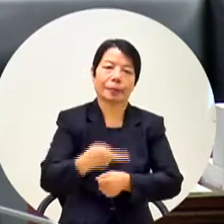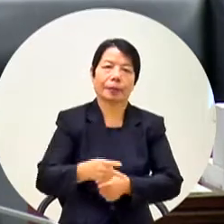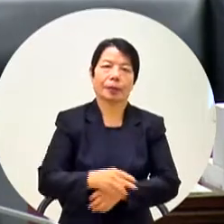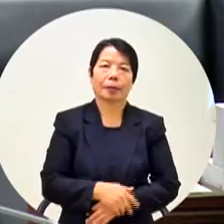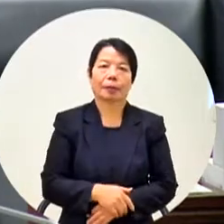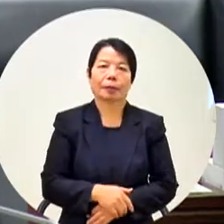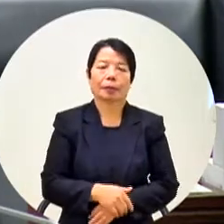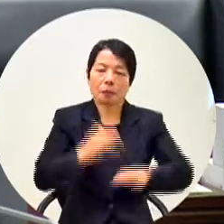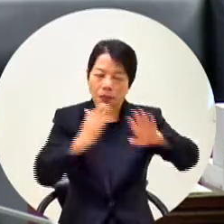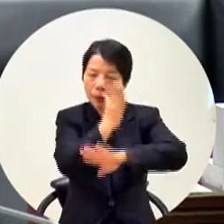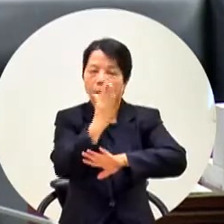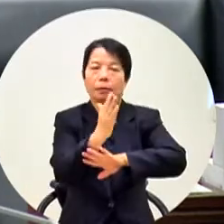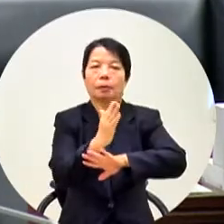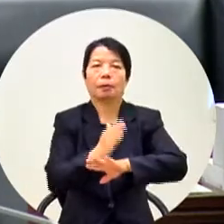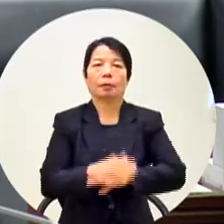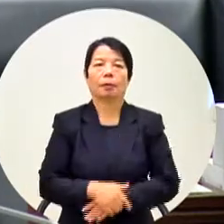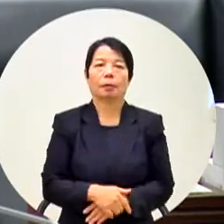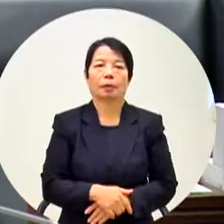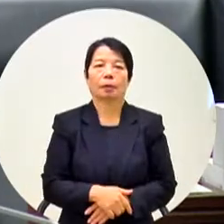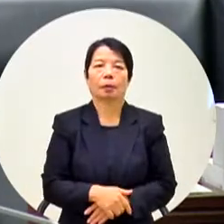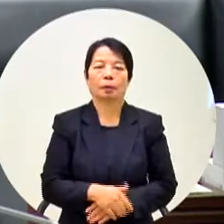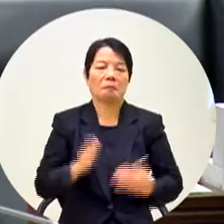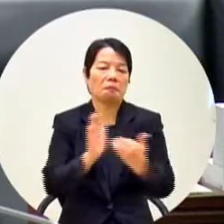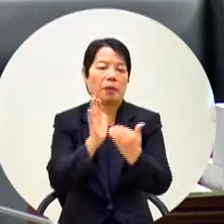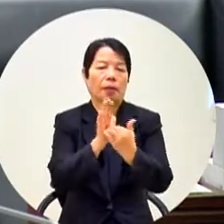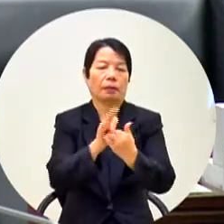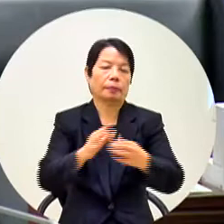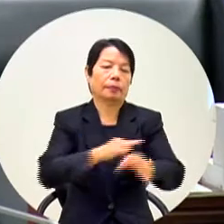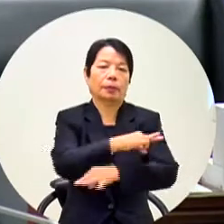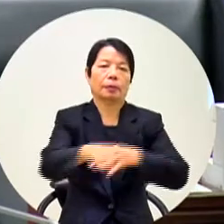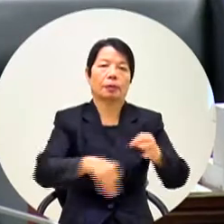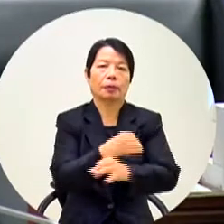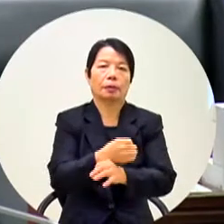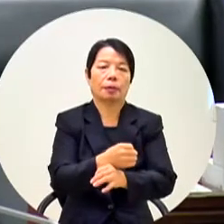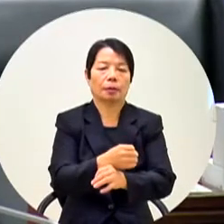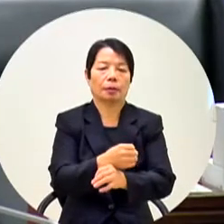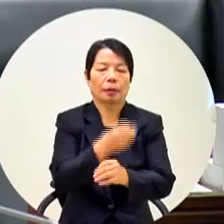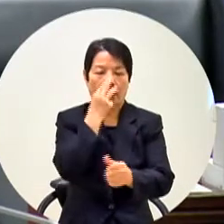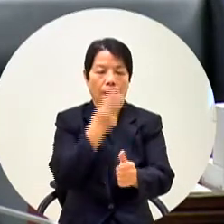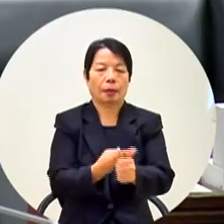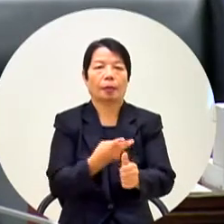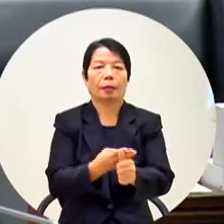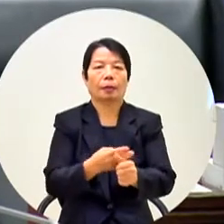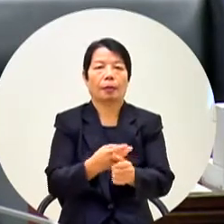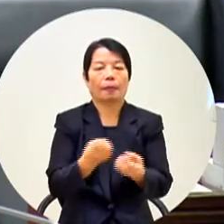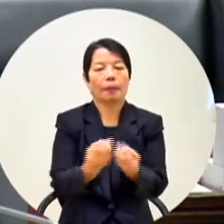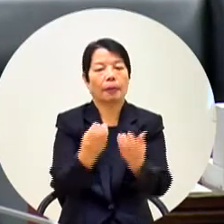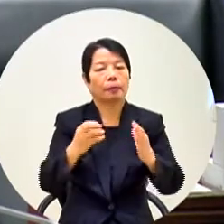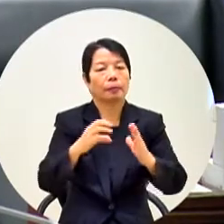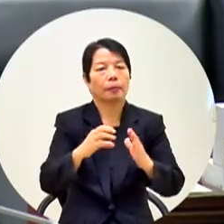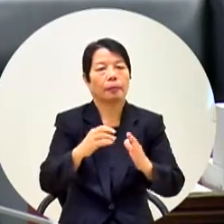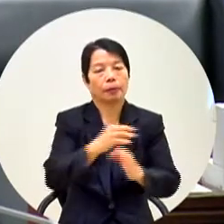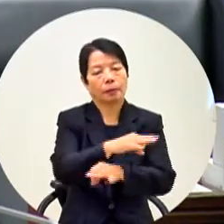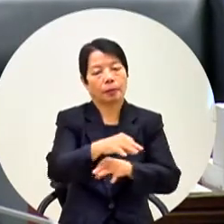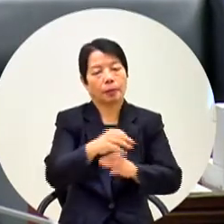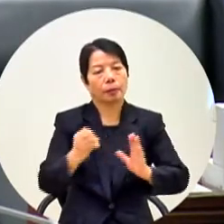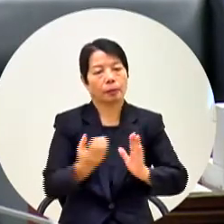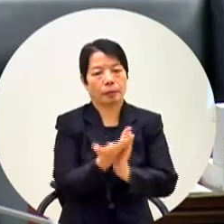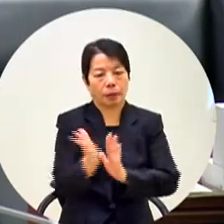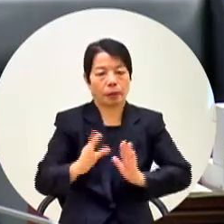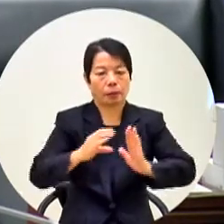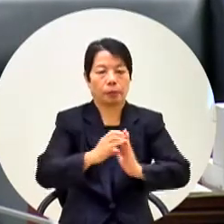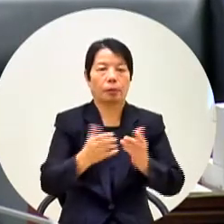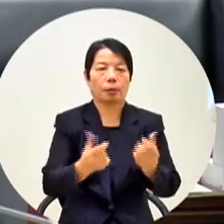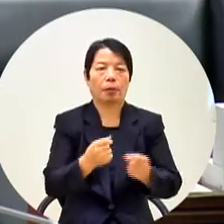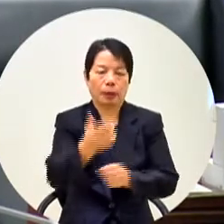敌妨碍经济发展局，哦，过去这么局长，您